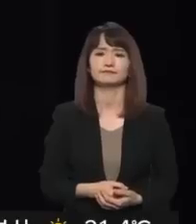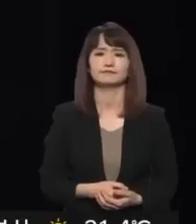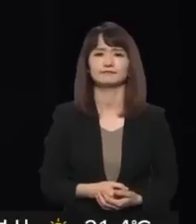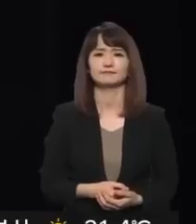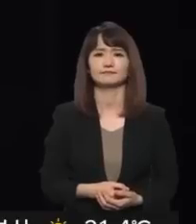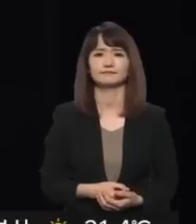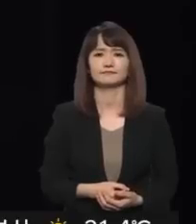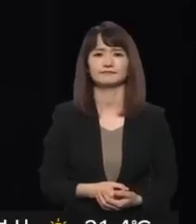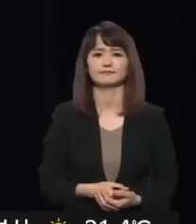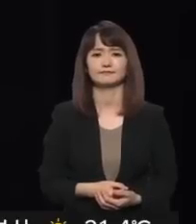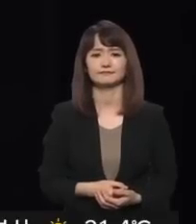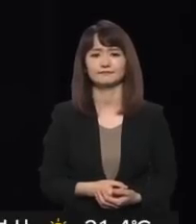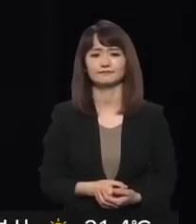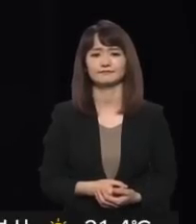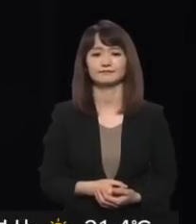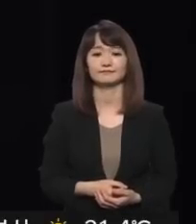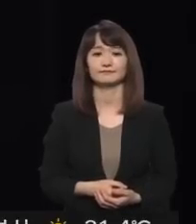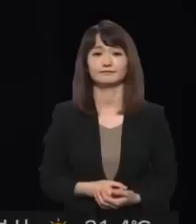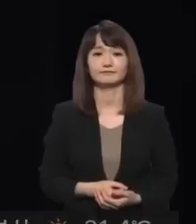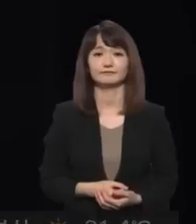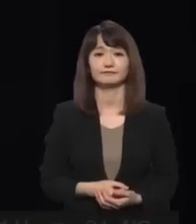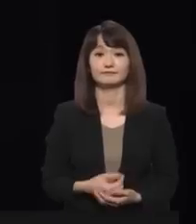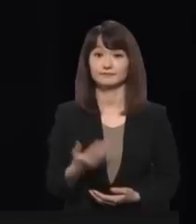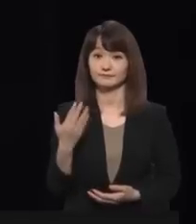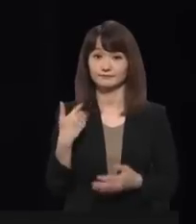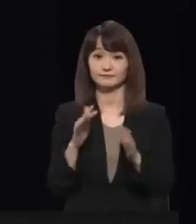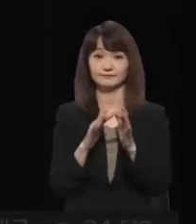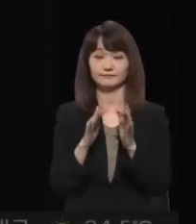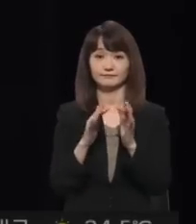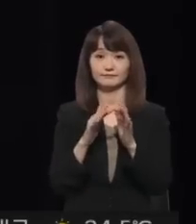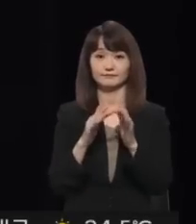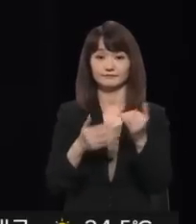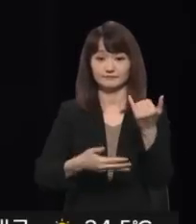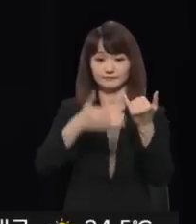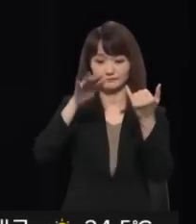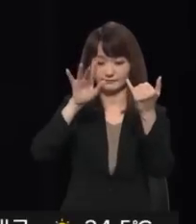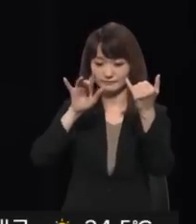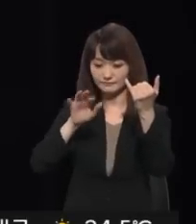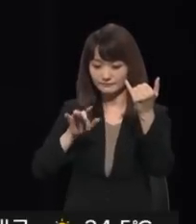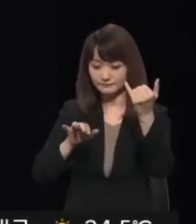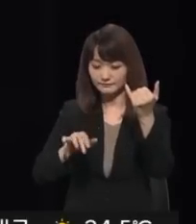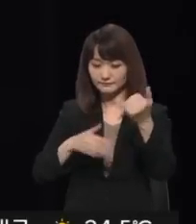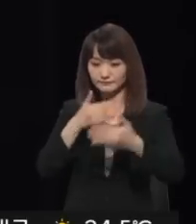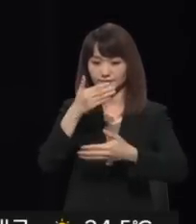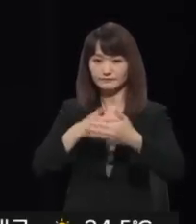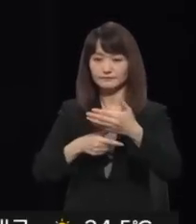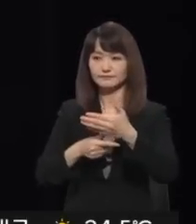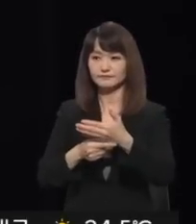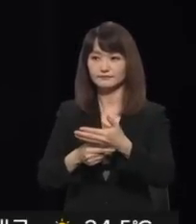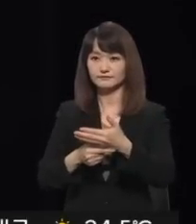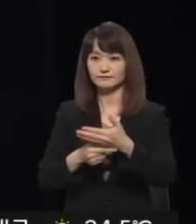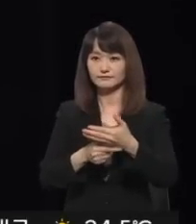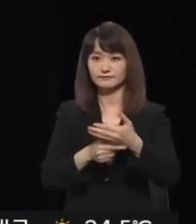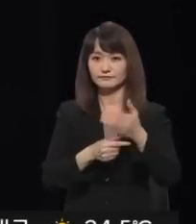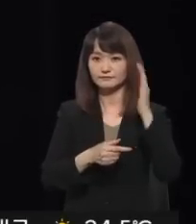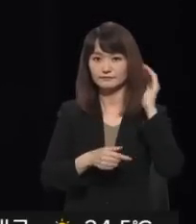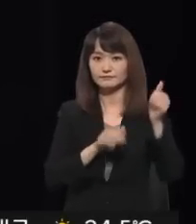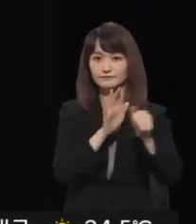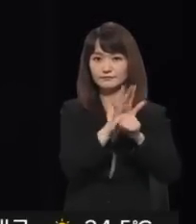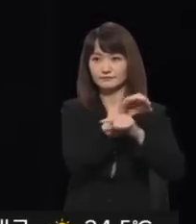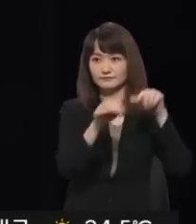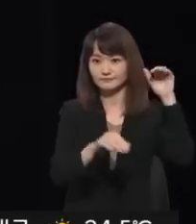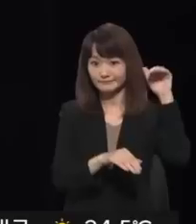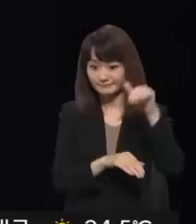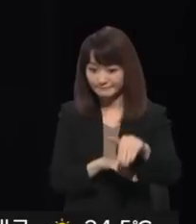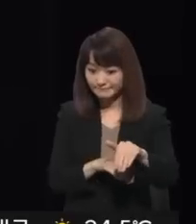그러면 저희가 또 바로 네. 앞서 이제 댓글을 보고 영화상품권이 대통령 지지율은 떨어졌지만 저희는 영화상품권은